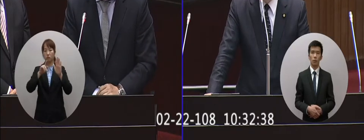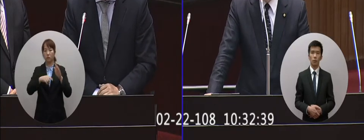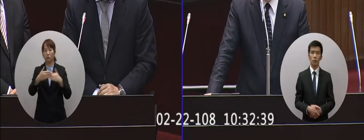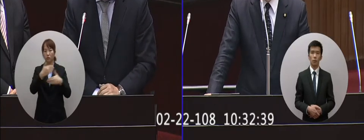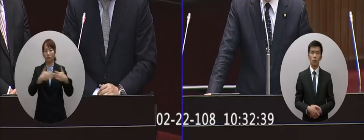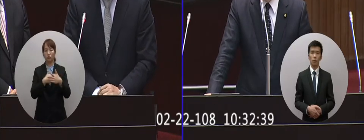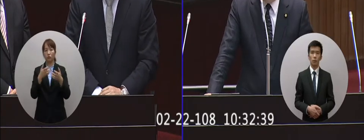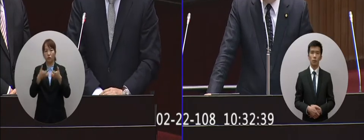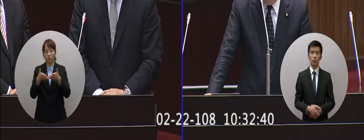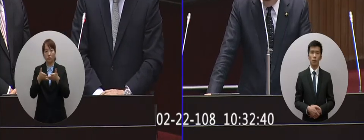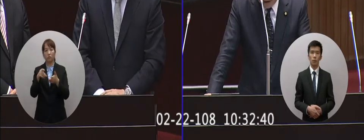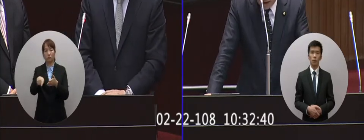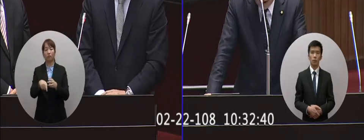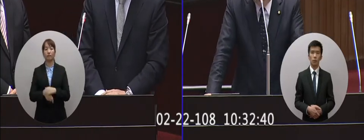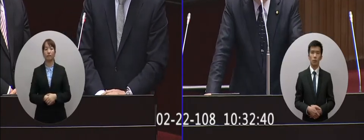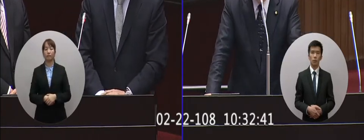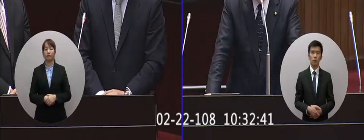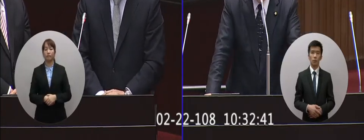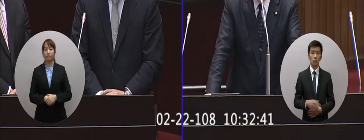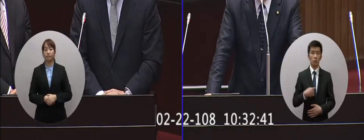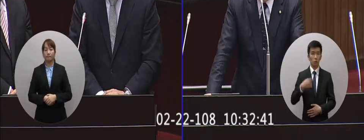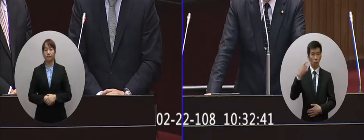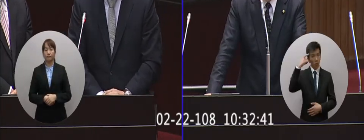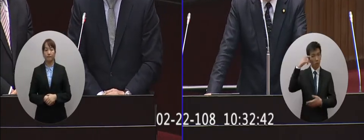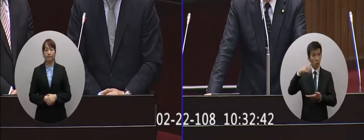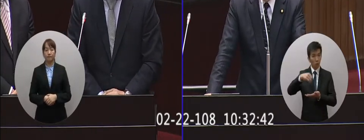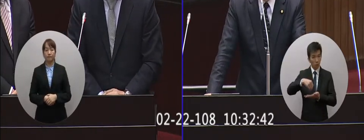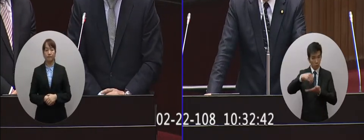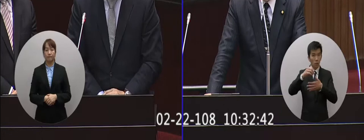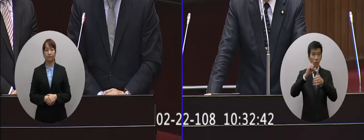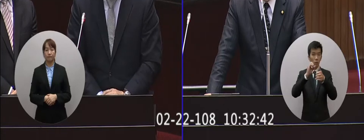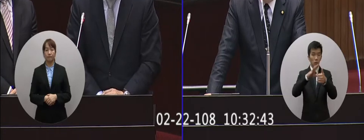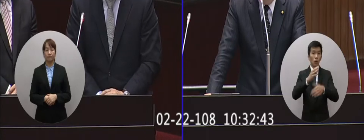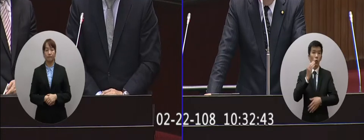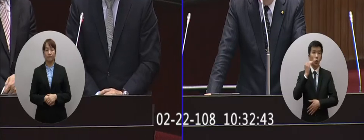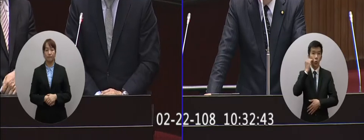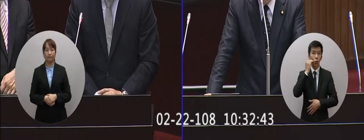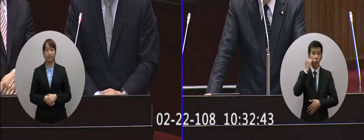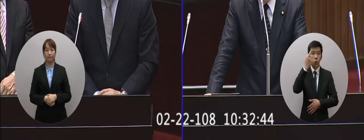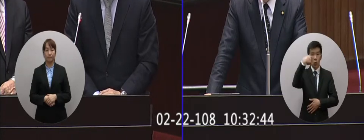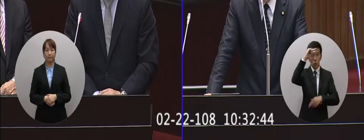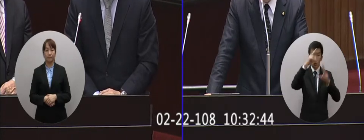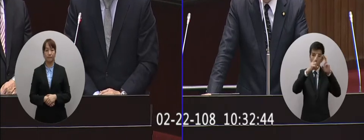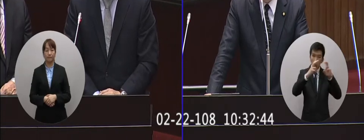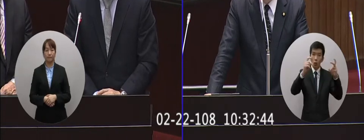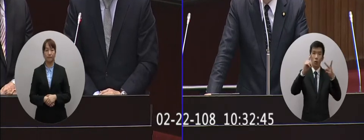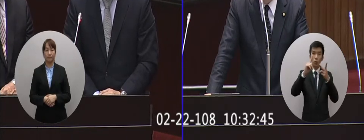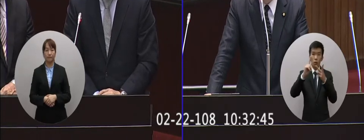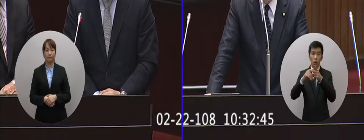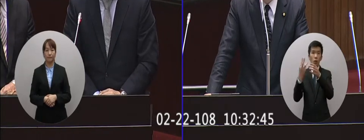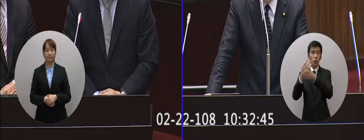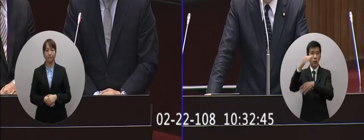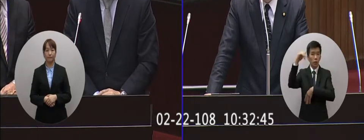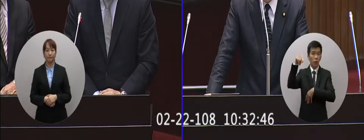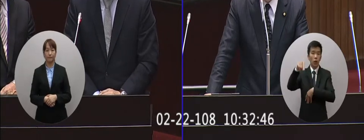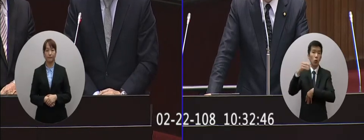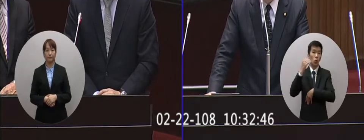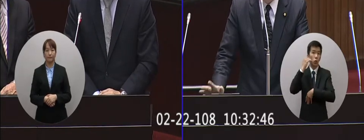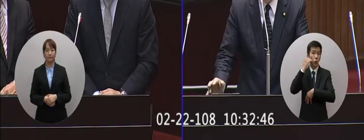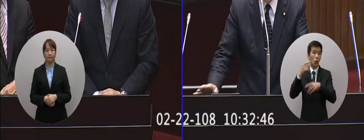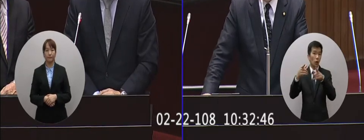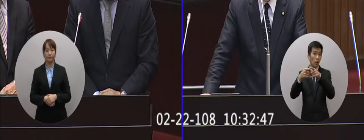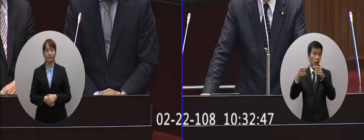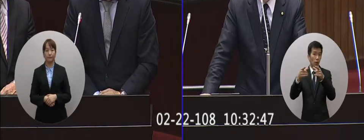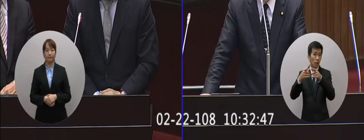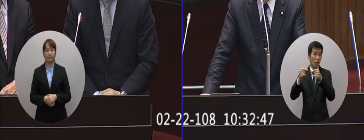通部现在的重点。 我想我要提点的是说，如果故宫或者阳明山这两个点是在日本，他早就